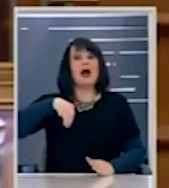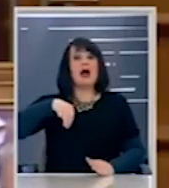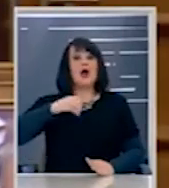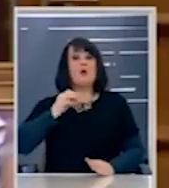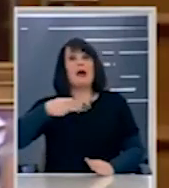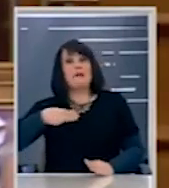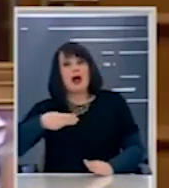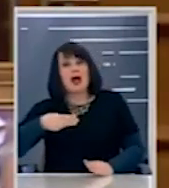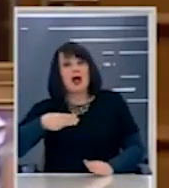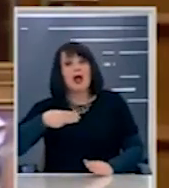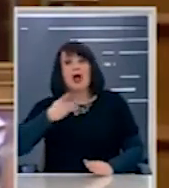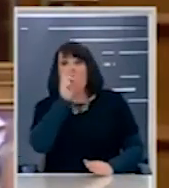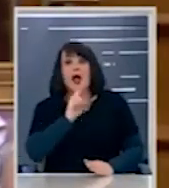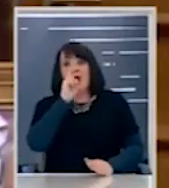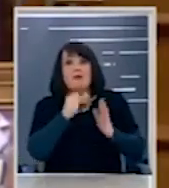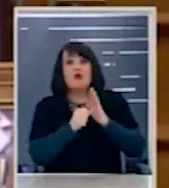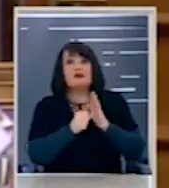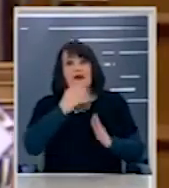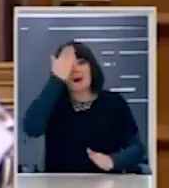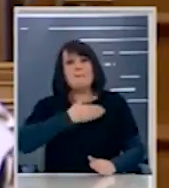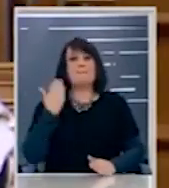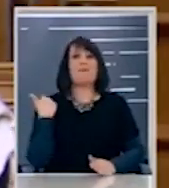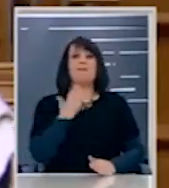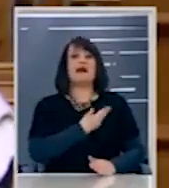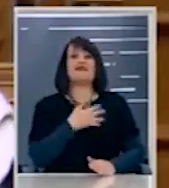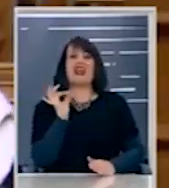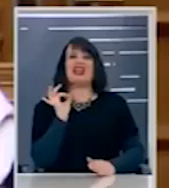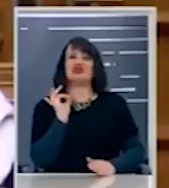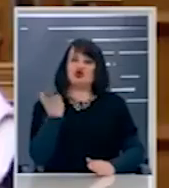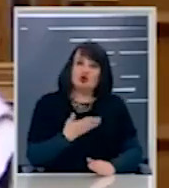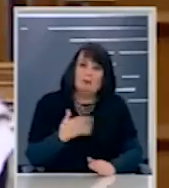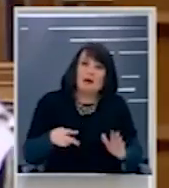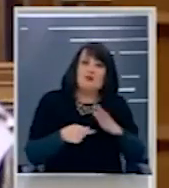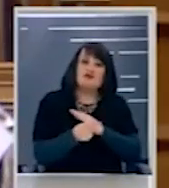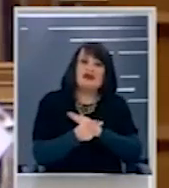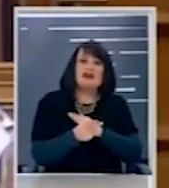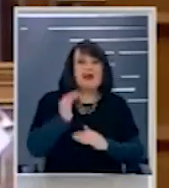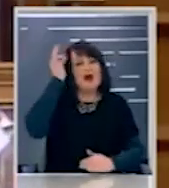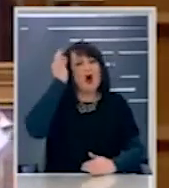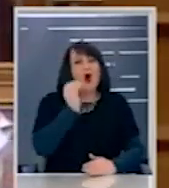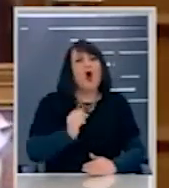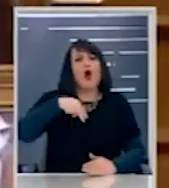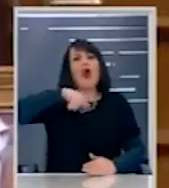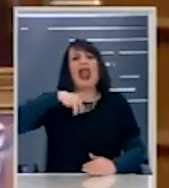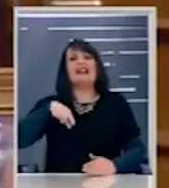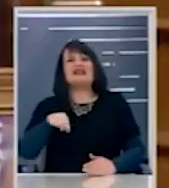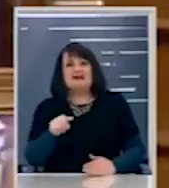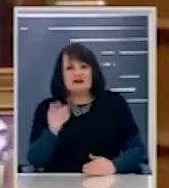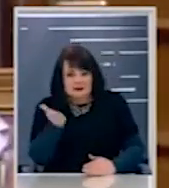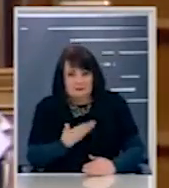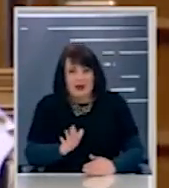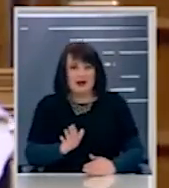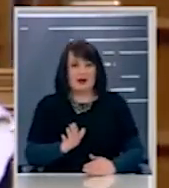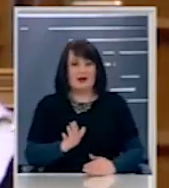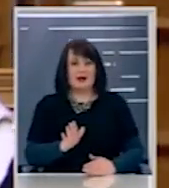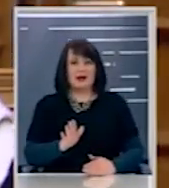Πούτιν, Πάπας Φραγκίσκος για το προσφυγικό, ήρθε ο πρόεδρος Ολάντ, ήρθανε οι